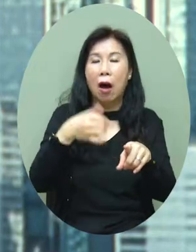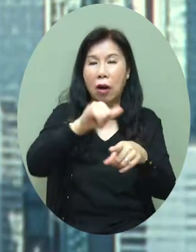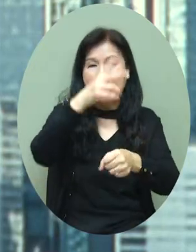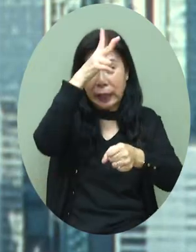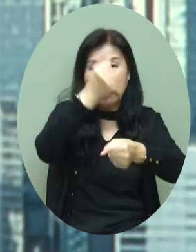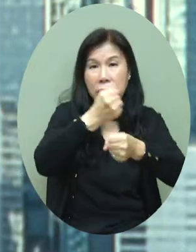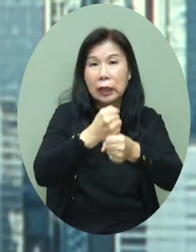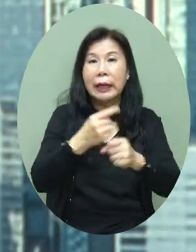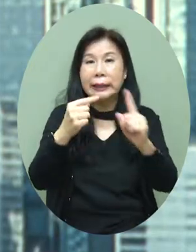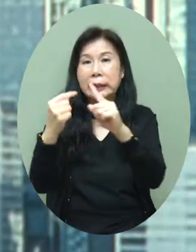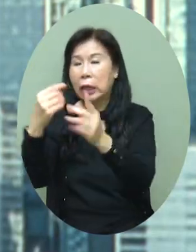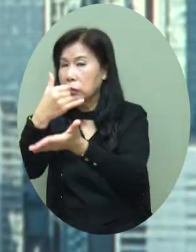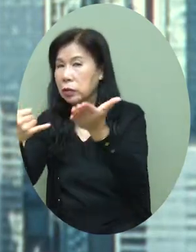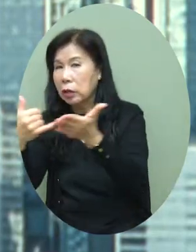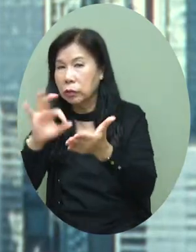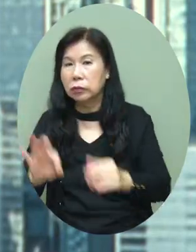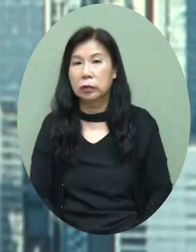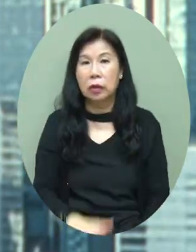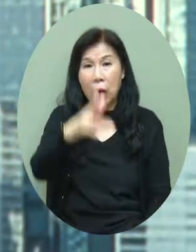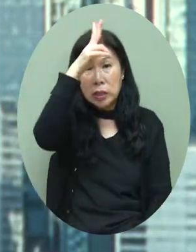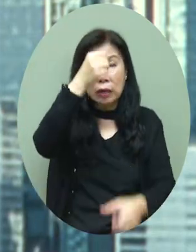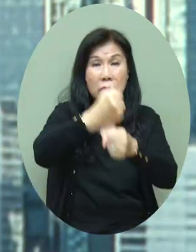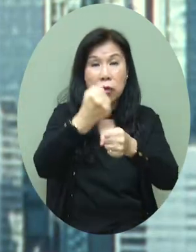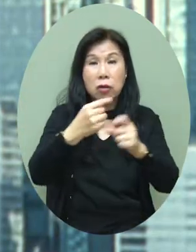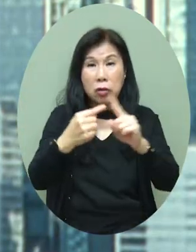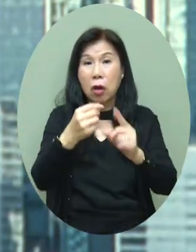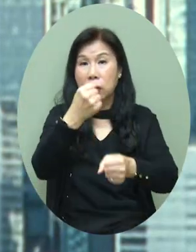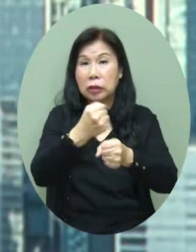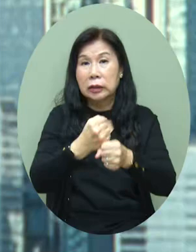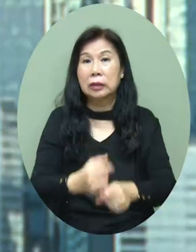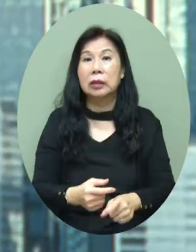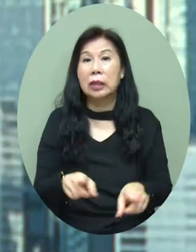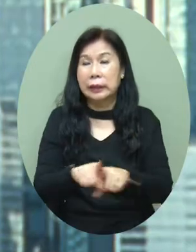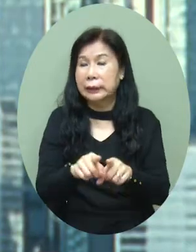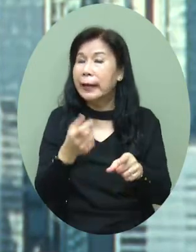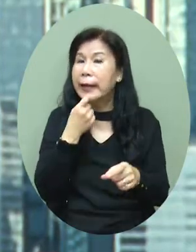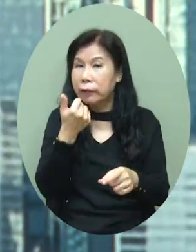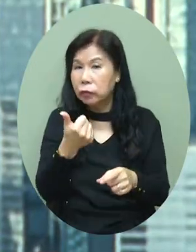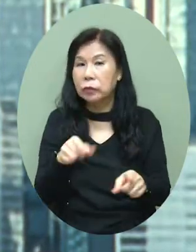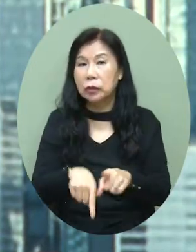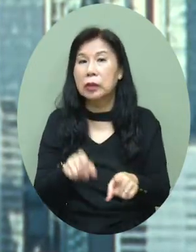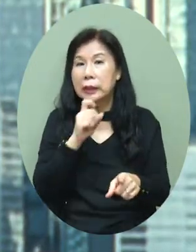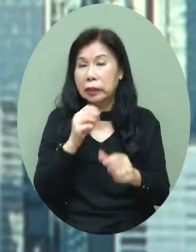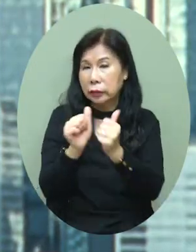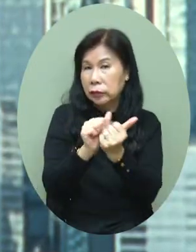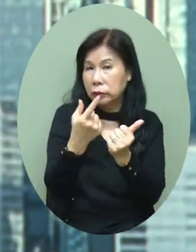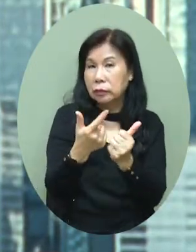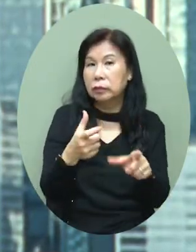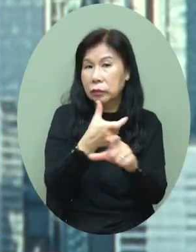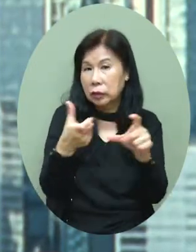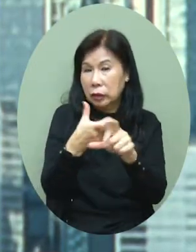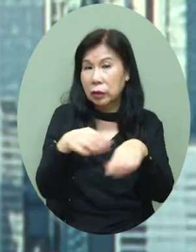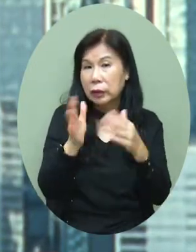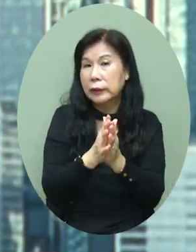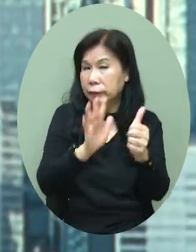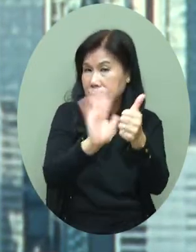嘅人才嘅流失。而畢竟公務員嘅工作呢，其實對於公務員之所以吸引呢，亦都唔係單單係靠薪